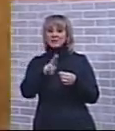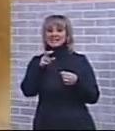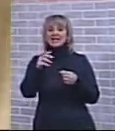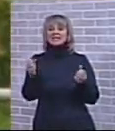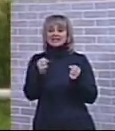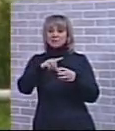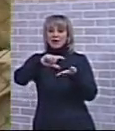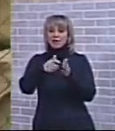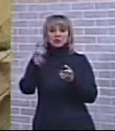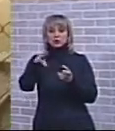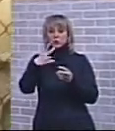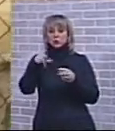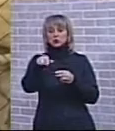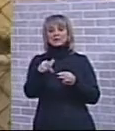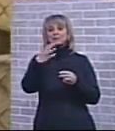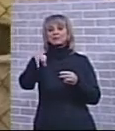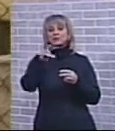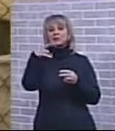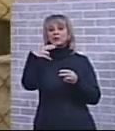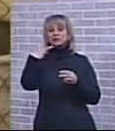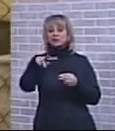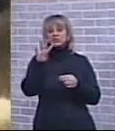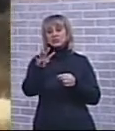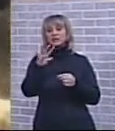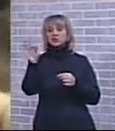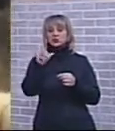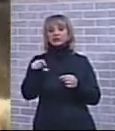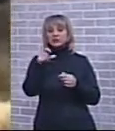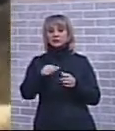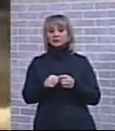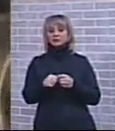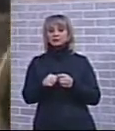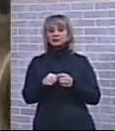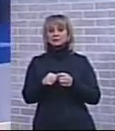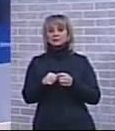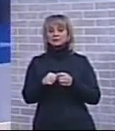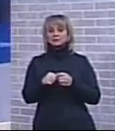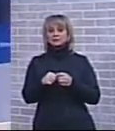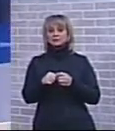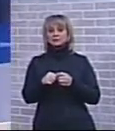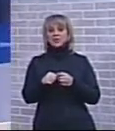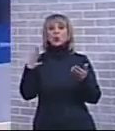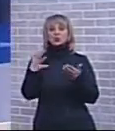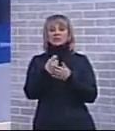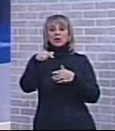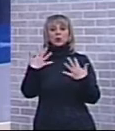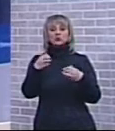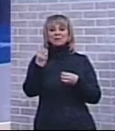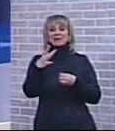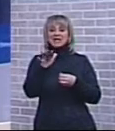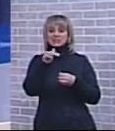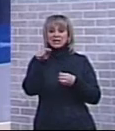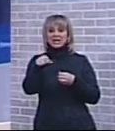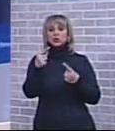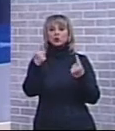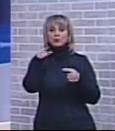зимних квартир не требуется. Евгения Слинкина, Юрий Санкин, Дон 24, Ростов-на-Дону. Успеху уже 15